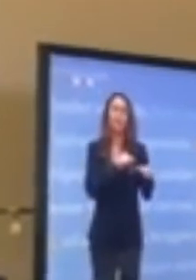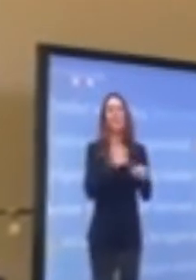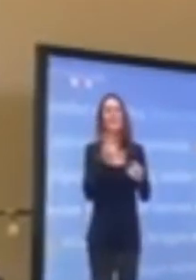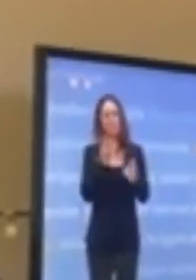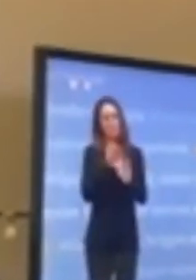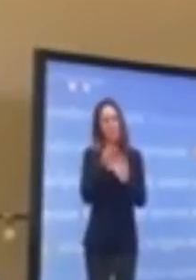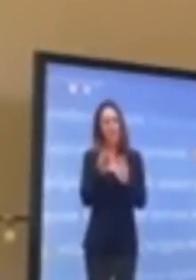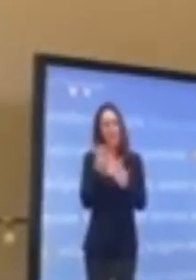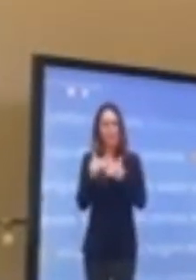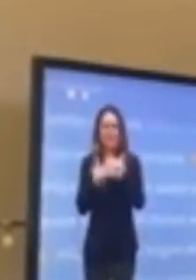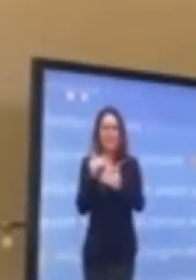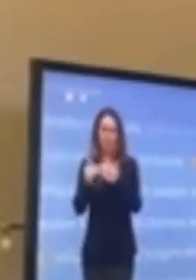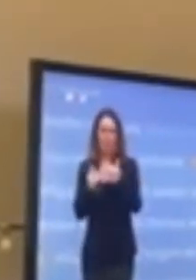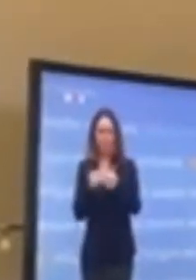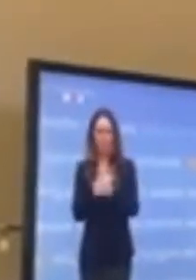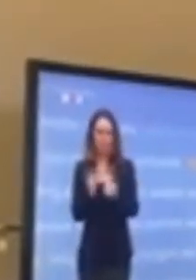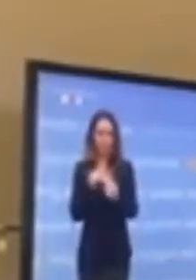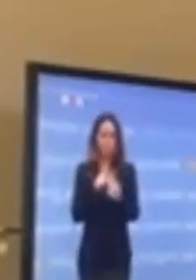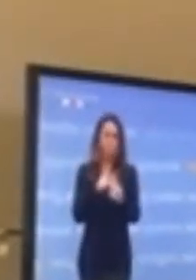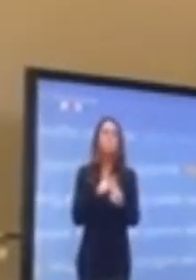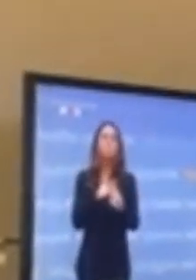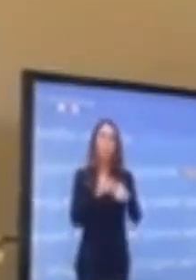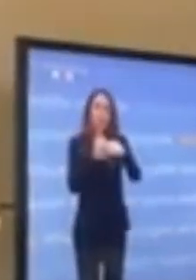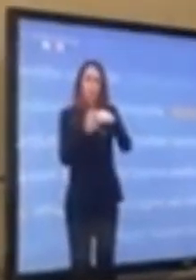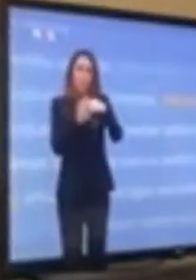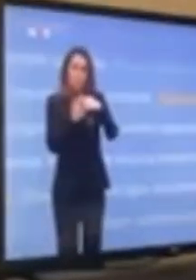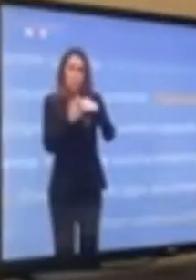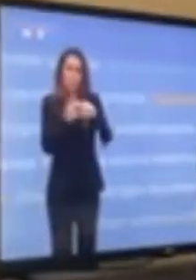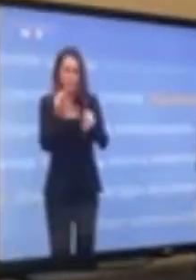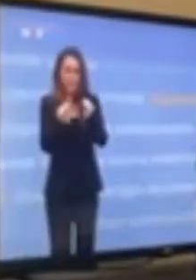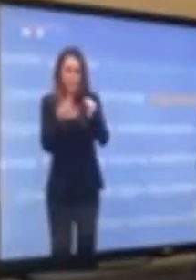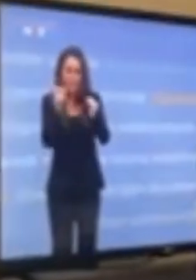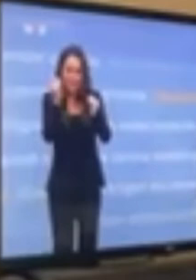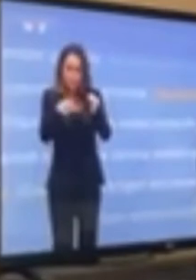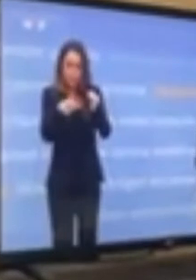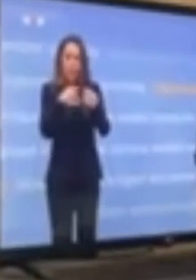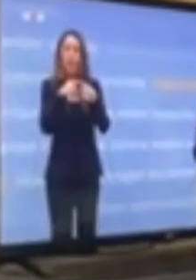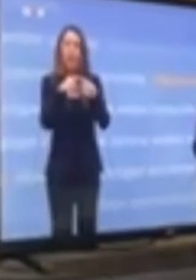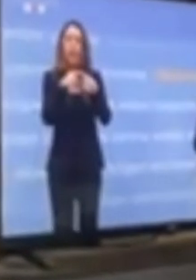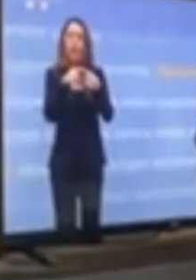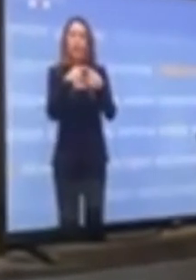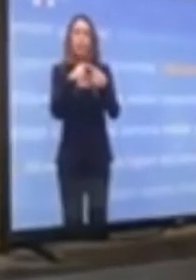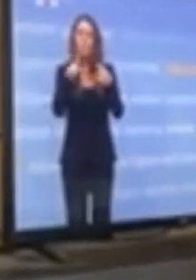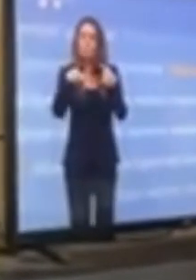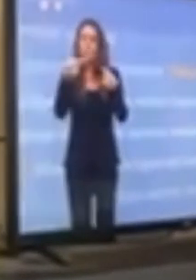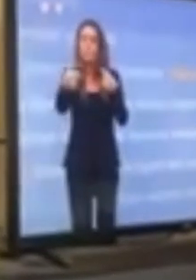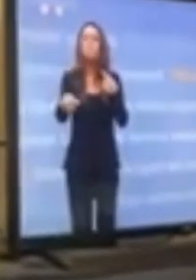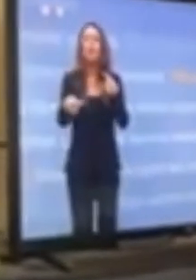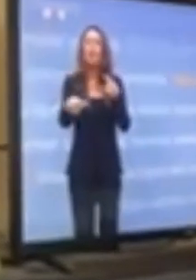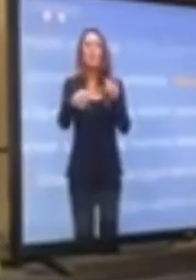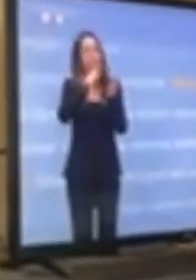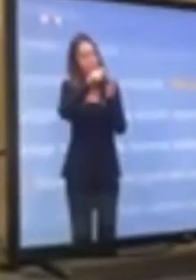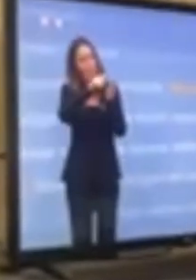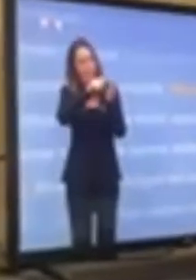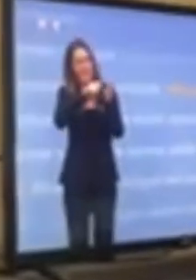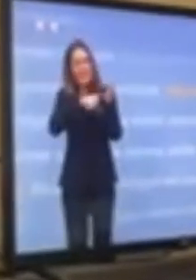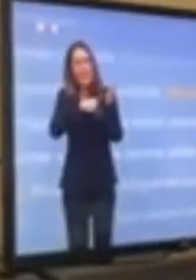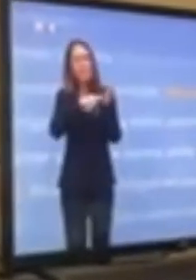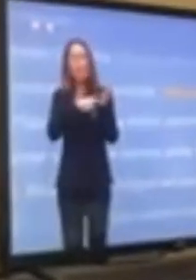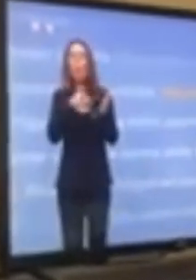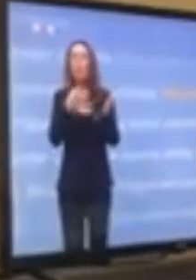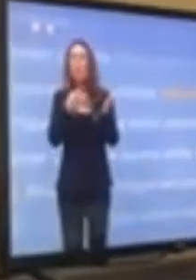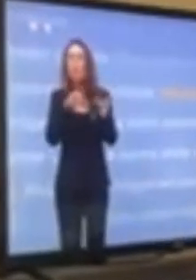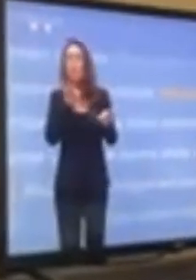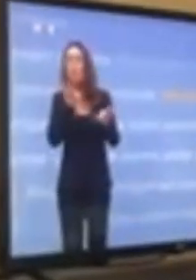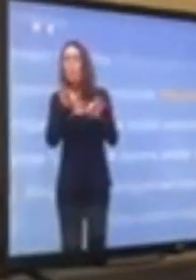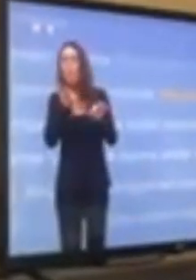te doen. De ene is dat als je een positieve testuitslag hebt gehad, dat die registratie aanleiding is om een steekproefsgewijze controle te